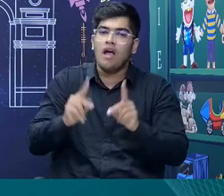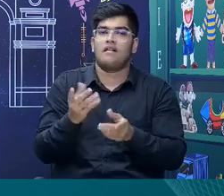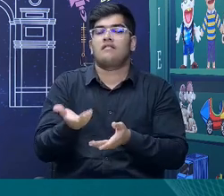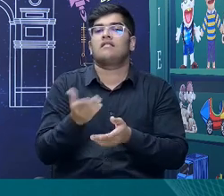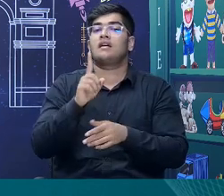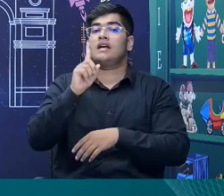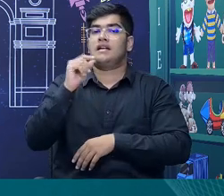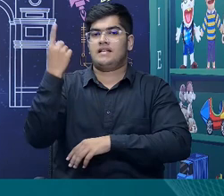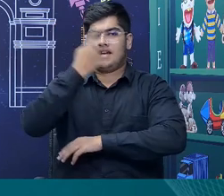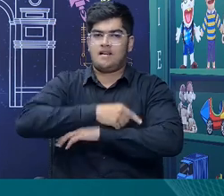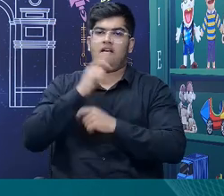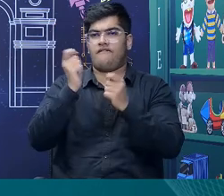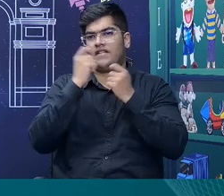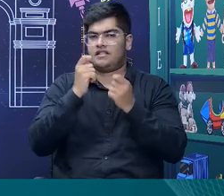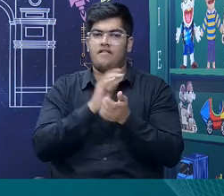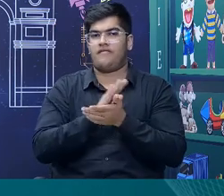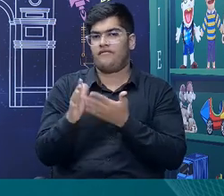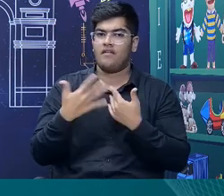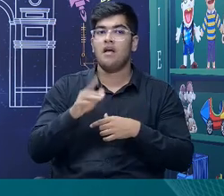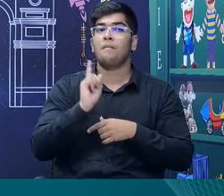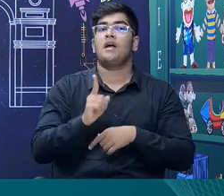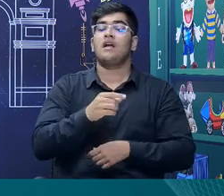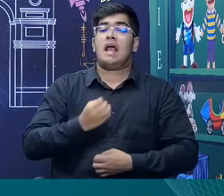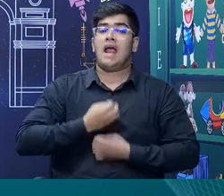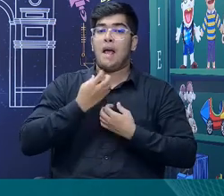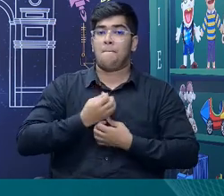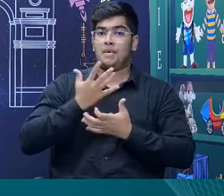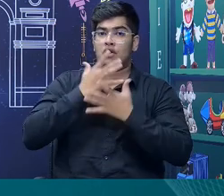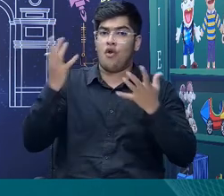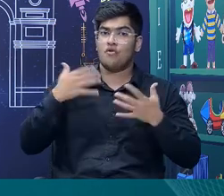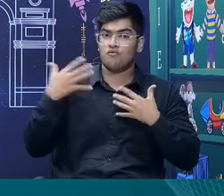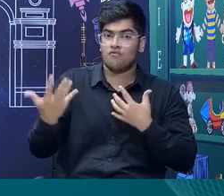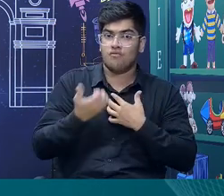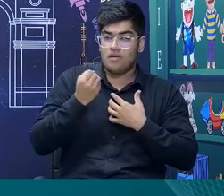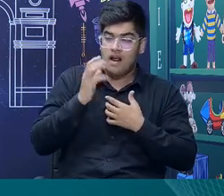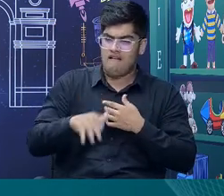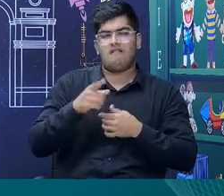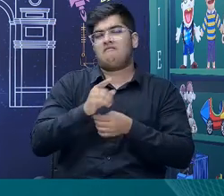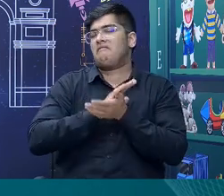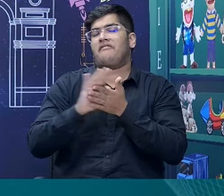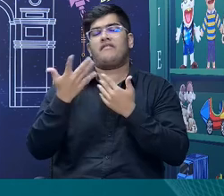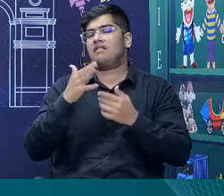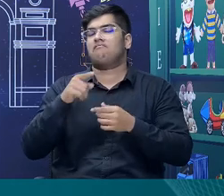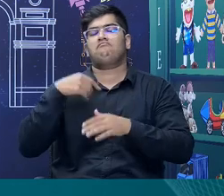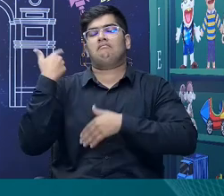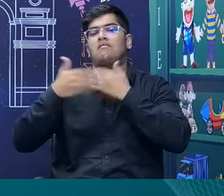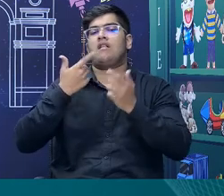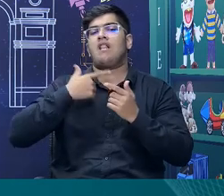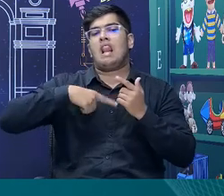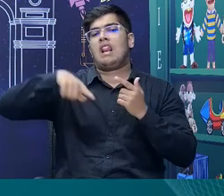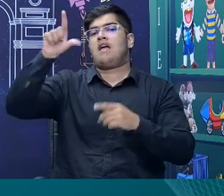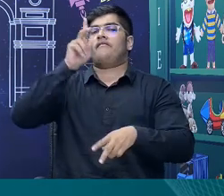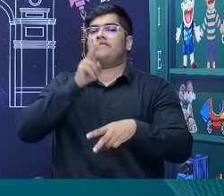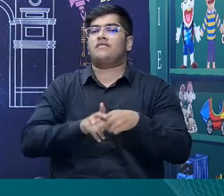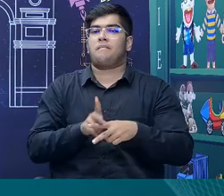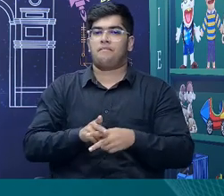अंत होने जा रहा है लेकिन जो वो खुशियां हमारे जीवन में ए रही हैं वो आजीवन है यानी की अनंत है